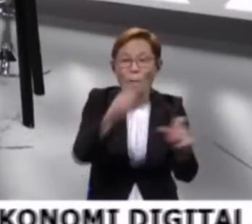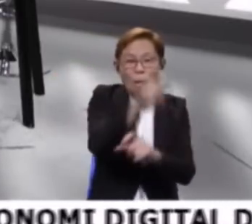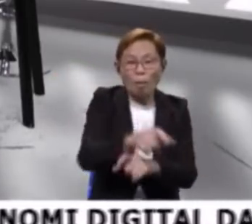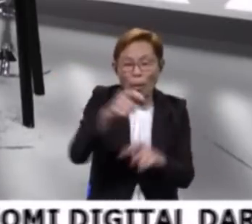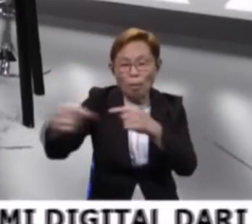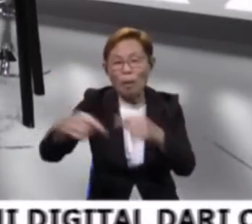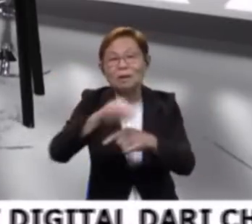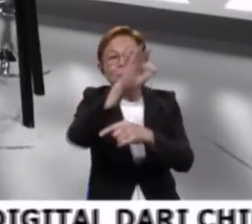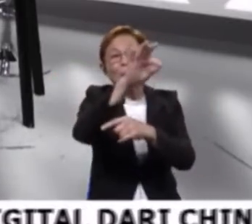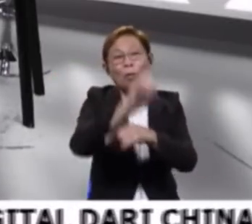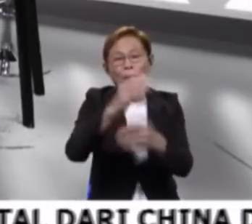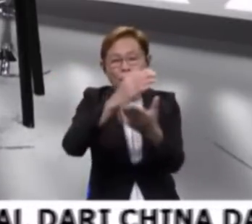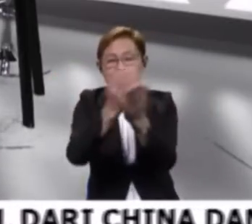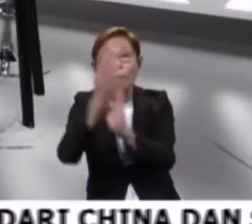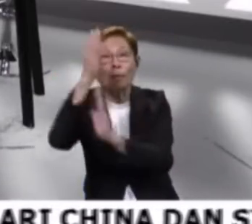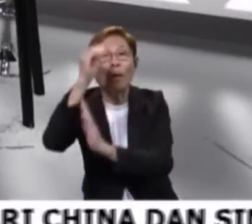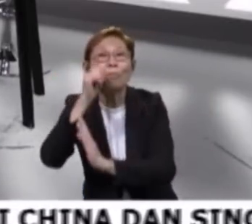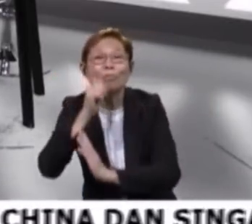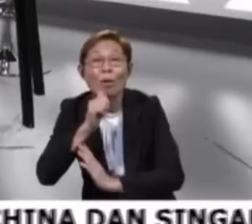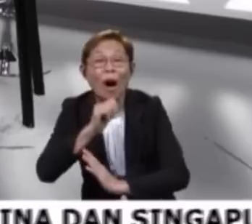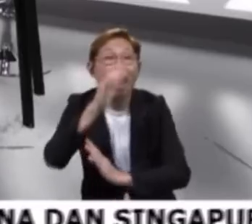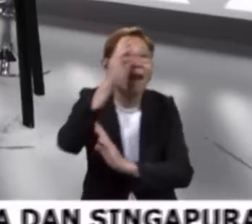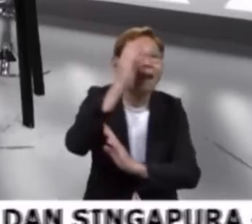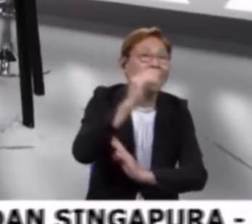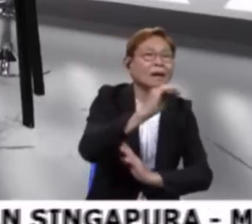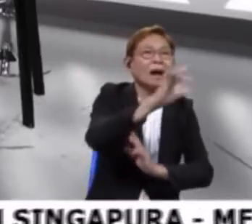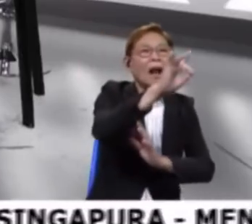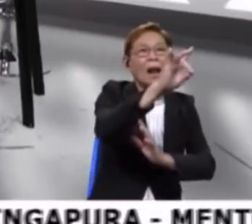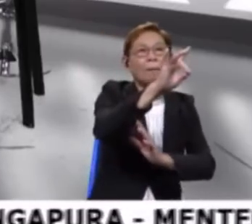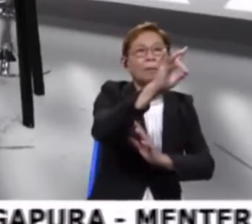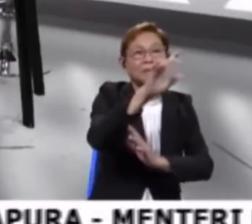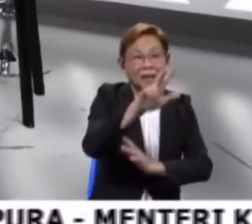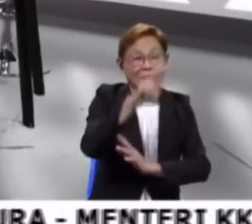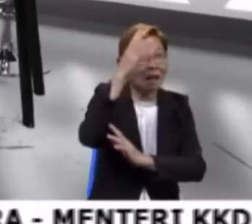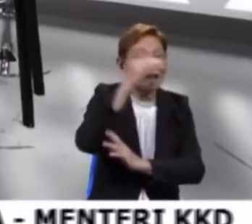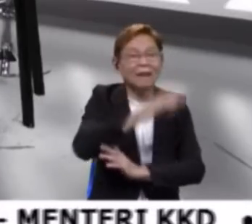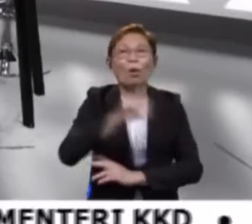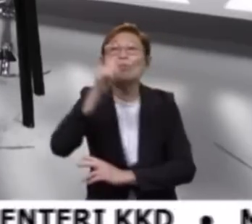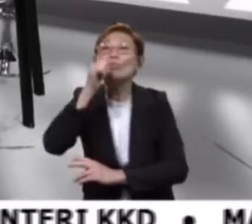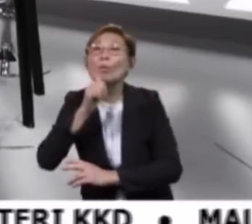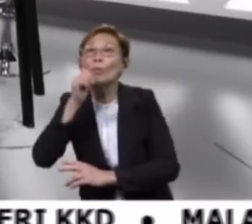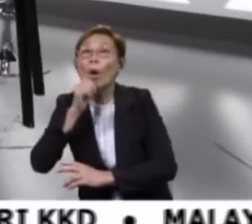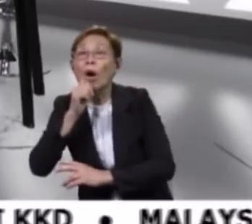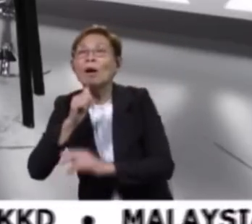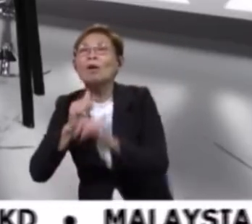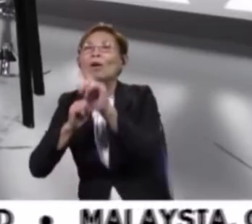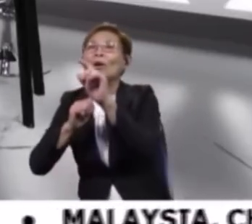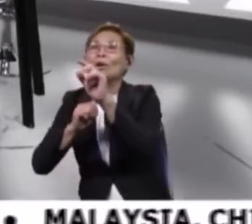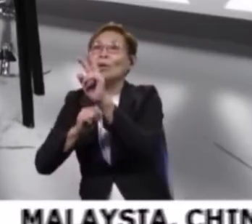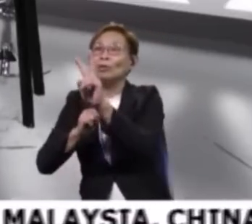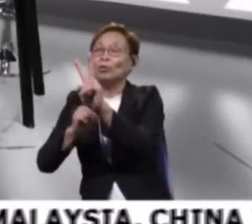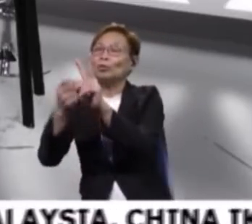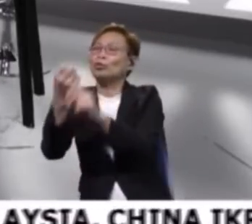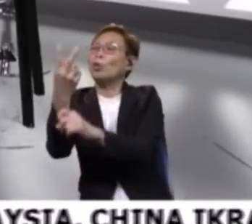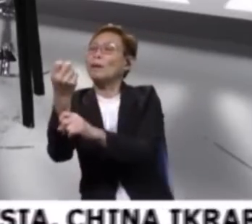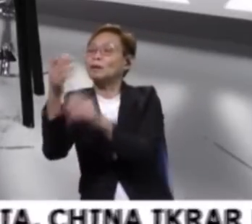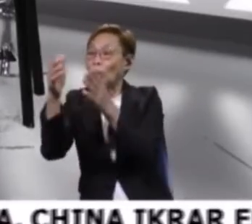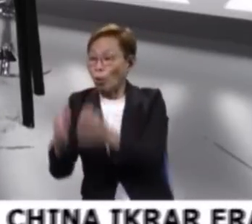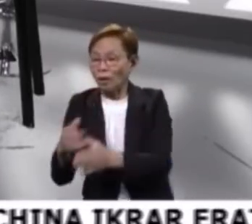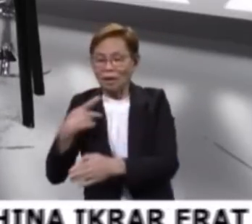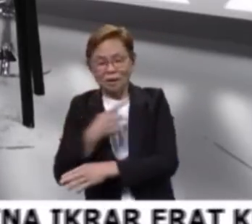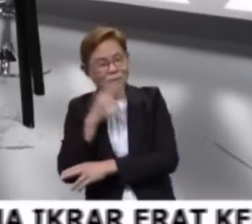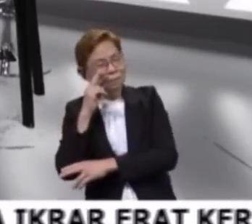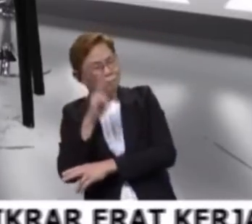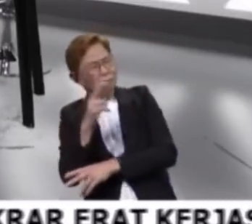95 orang kalau kita ke pecahan adalah kira wanita satu lelaki sebanyak 83 orang dan calon wanita seramai 12 orang kita